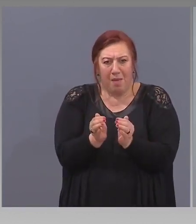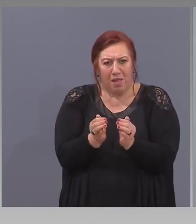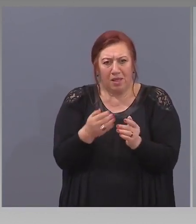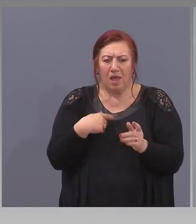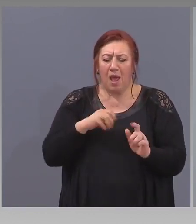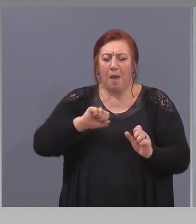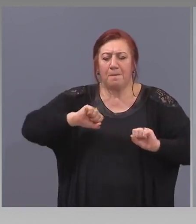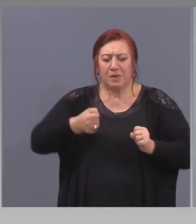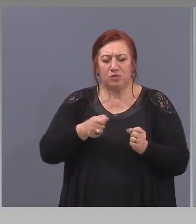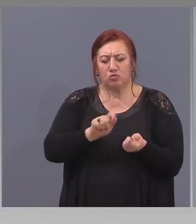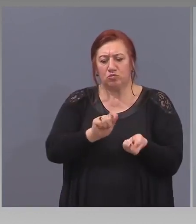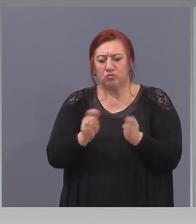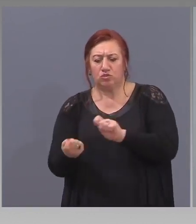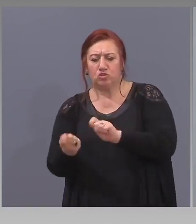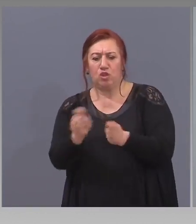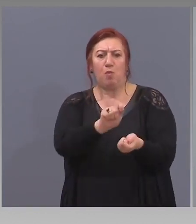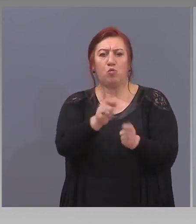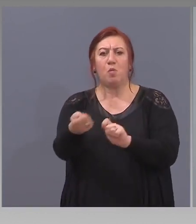реорганизирам.